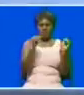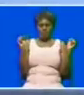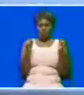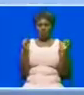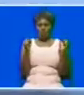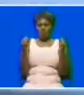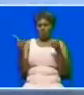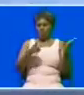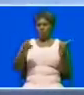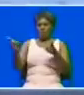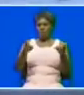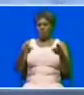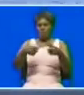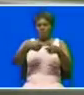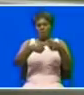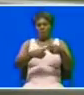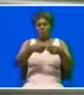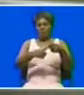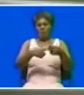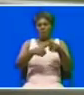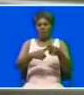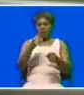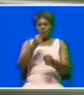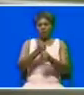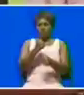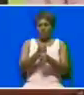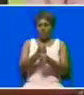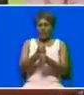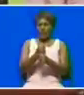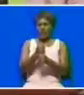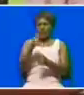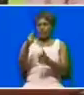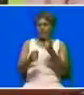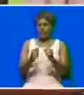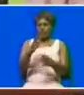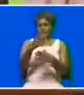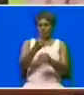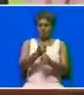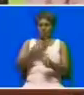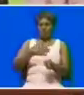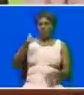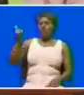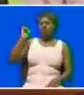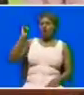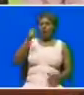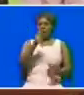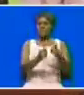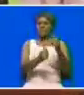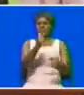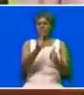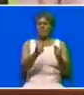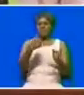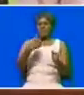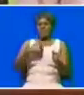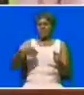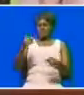tayari kusafirishwa hadi kiwanda chake kingine cha kutengeneza maziwa ya mgando. Kampuni yangu nimesema natengeneza yogurt. Hii maziwa sichukuagi